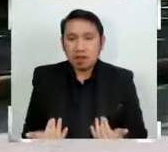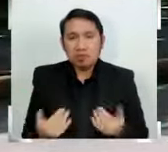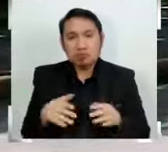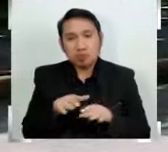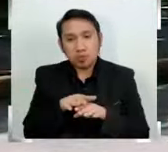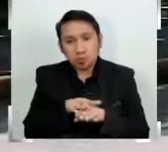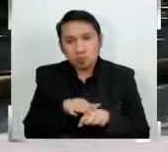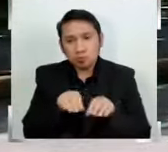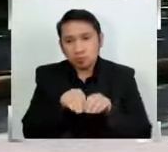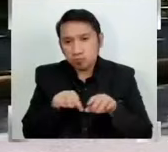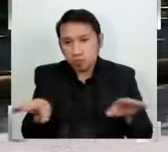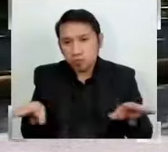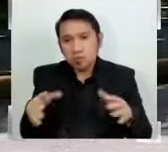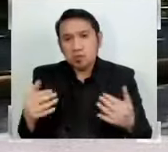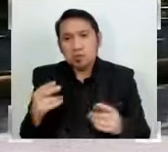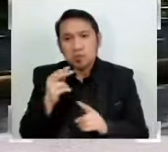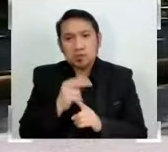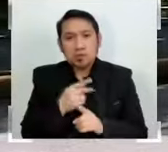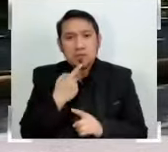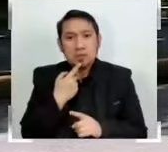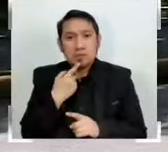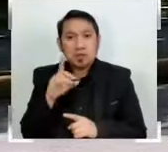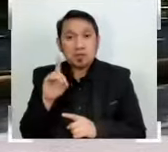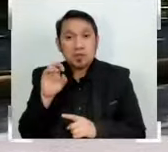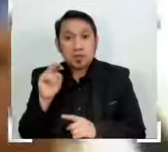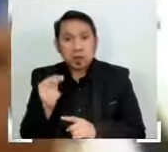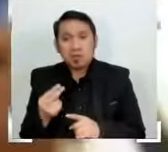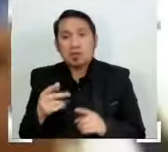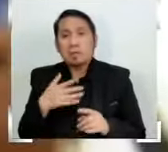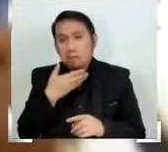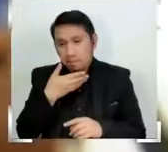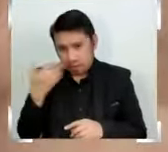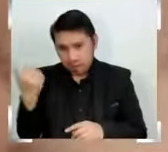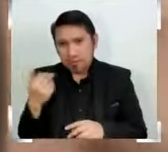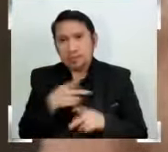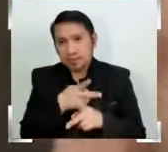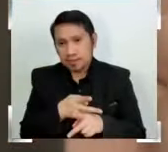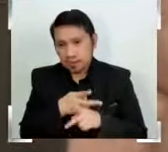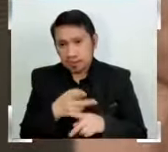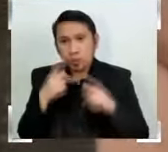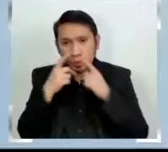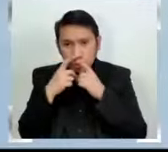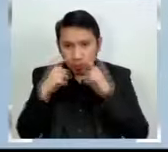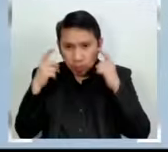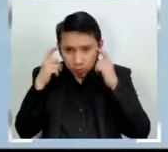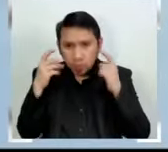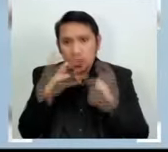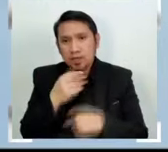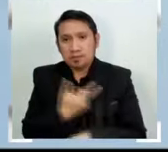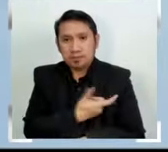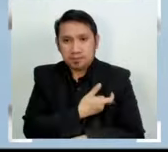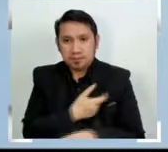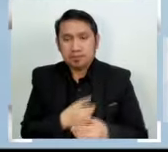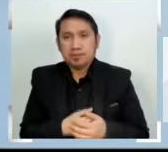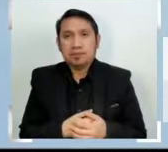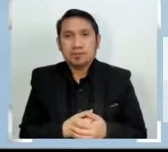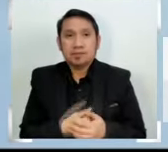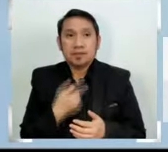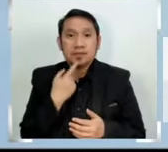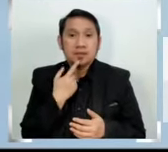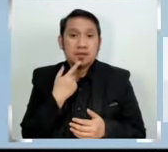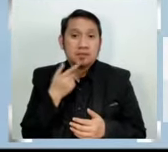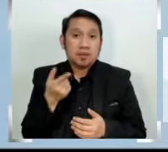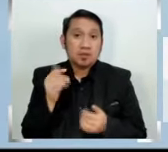pagdating ng Nobyembre, ayon sa DOH, maigi pa rin mag-ingat gaya ng pagsusot ng face mask at pagbabakuna. Ayon kay Dr. Ron Jean